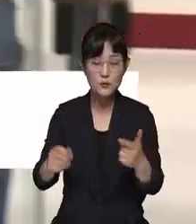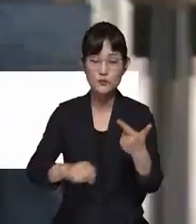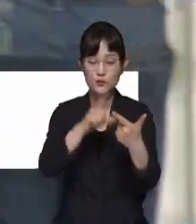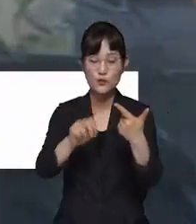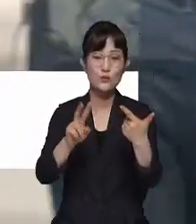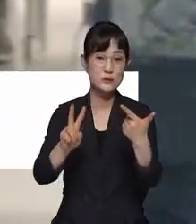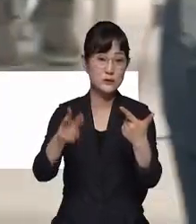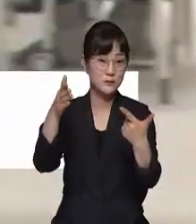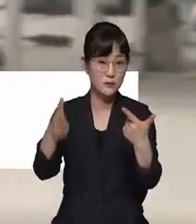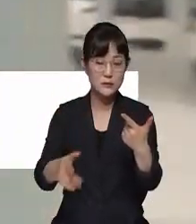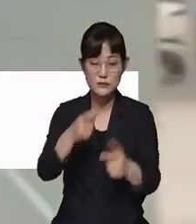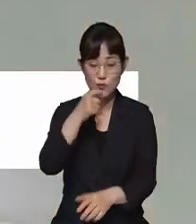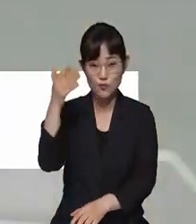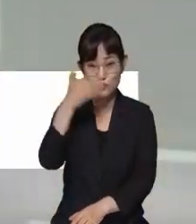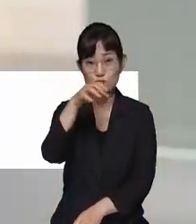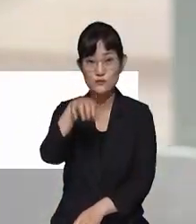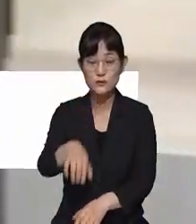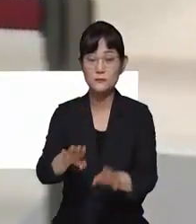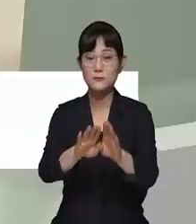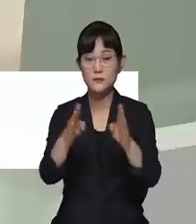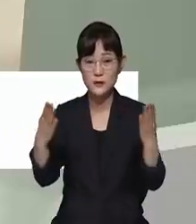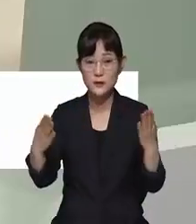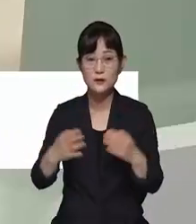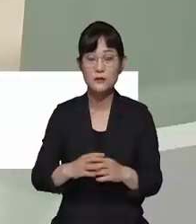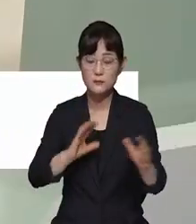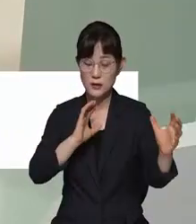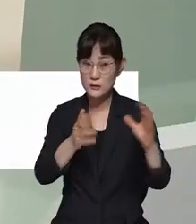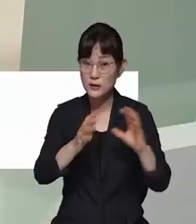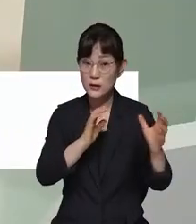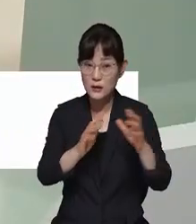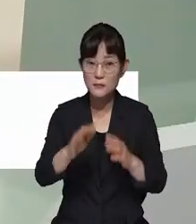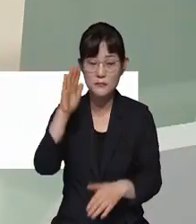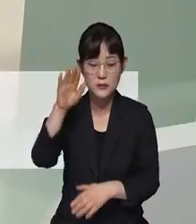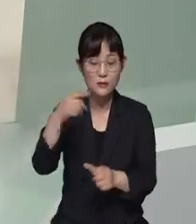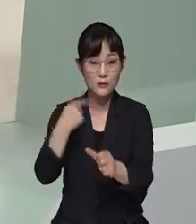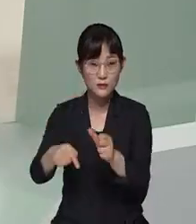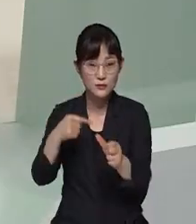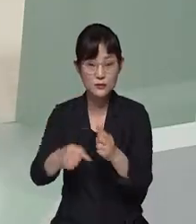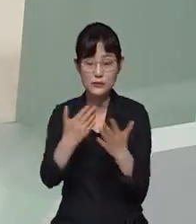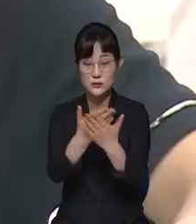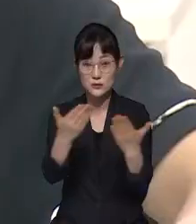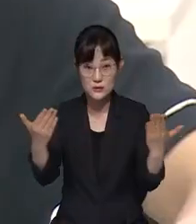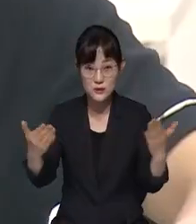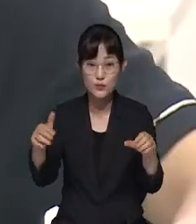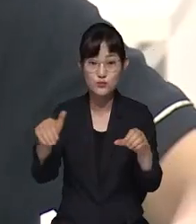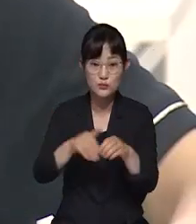달 2일까지 여수 세계박람회장에서 콘퍼런스, 미래교실, 미래교육 전시,